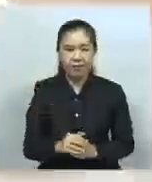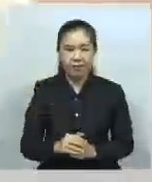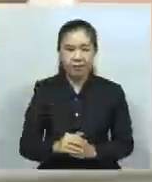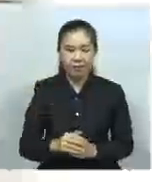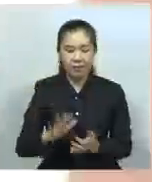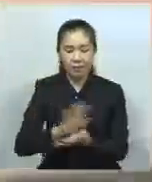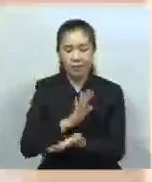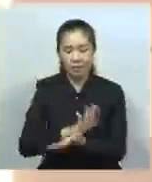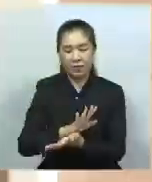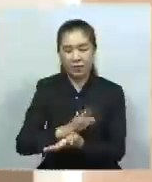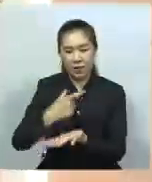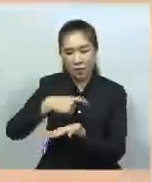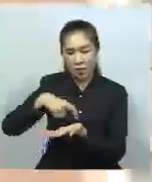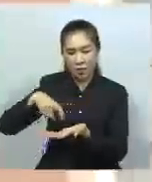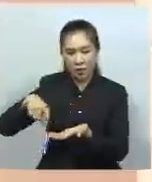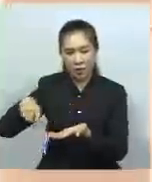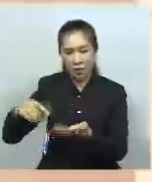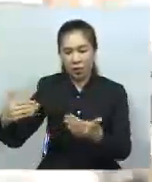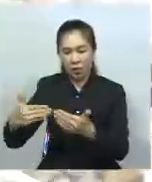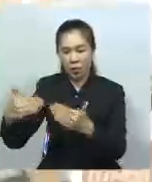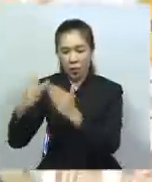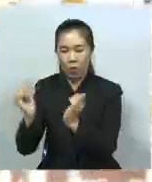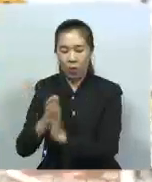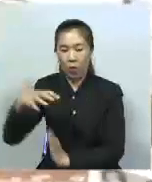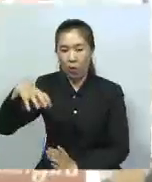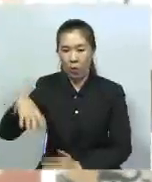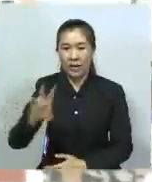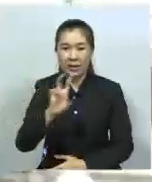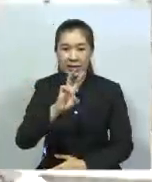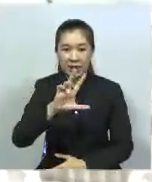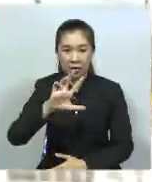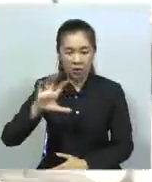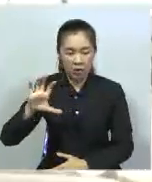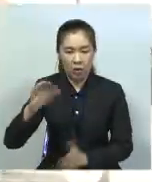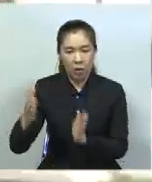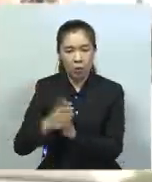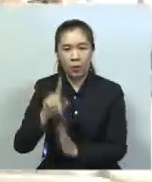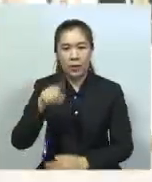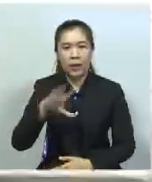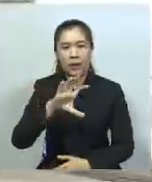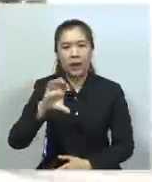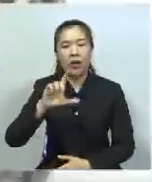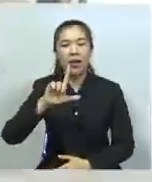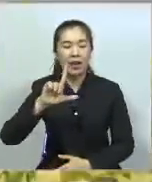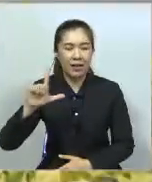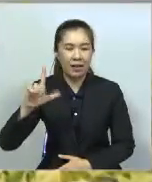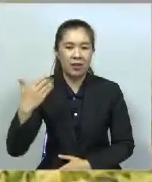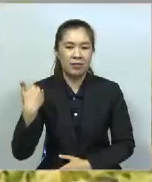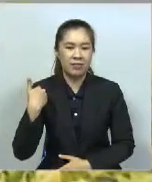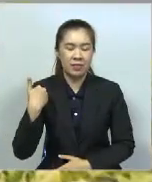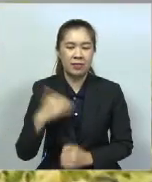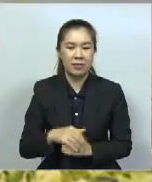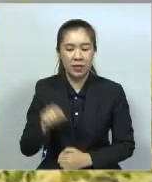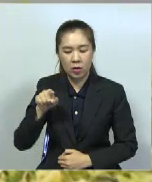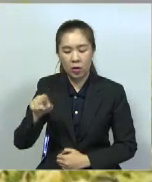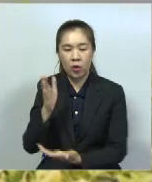ข้าบัญชีวัดพระธรรมกายอีก700ล้านบาทเพื่อนำไปสร้างวิหารคตรวมเงินเกือบทั้งสิ้น 1,500 ล้านบาทปปง.ได้มีค